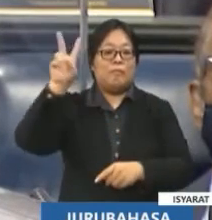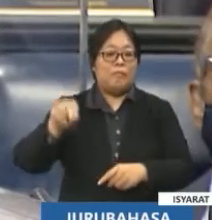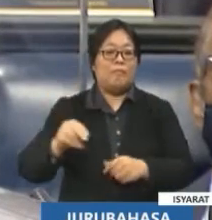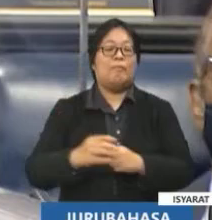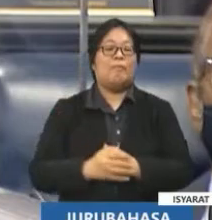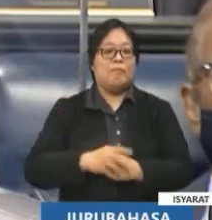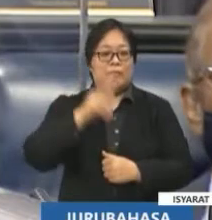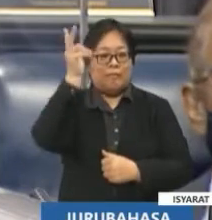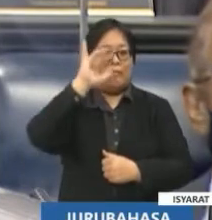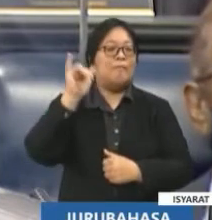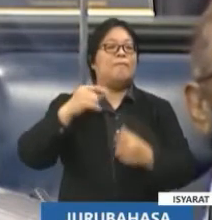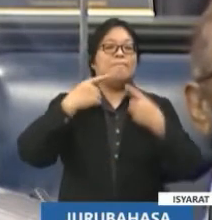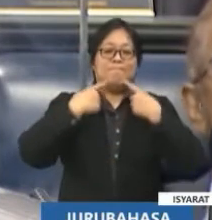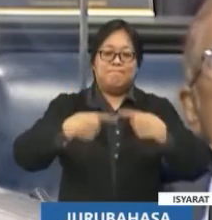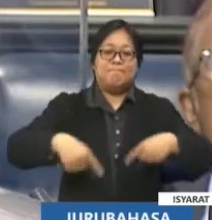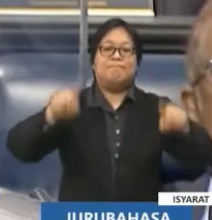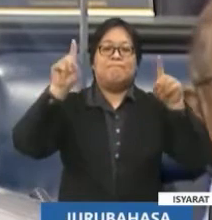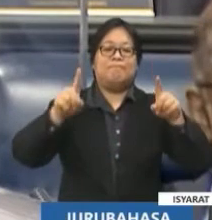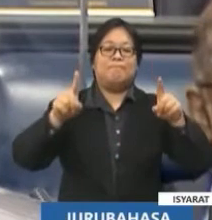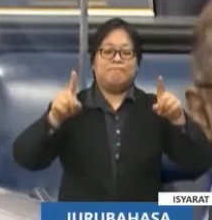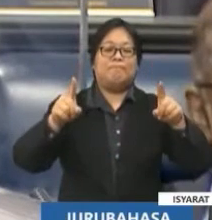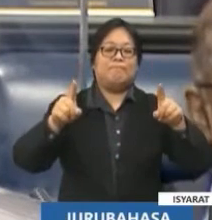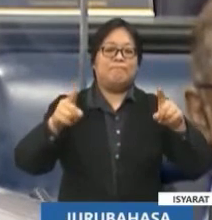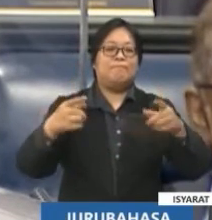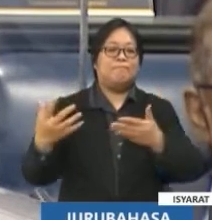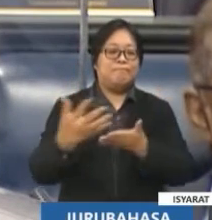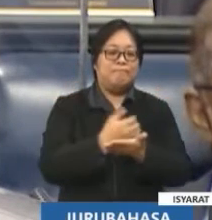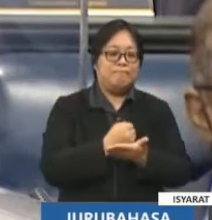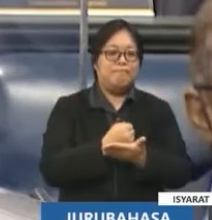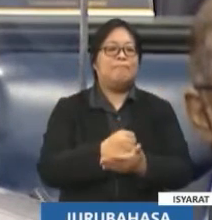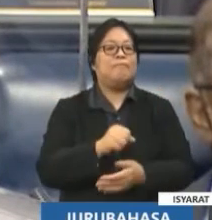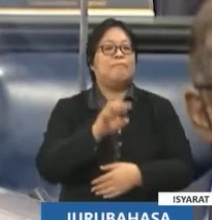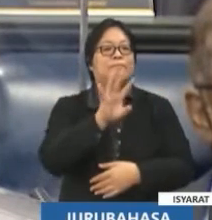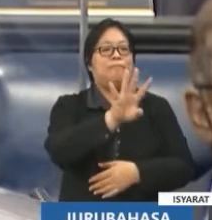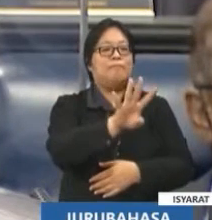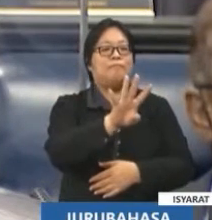Kerajaan juga telah berjaya memperolehi sebanyak